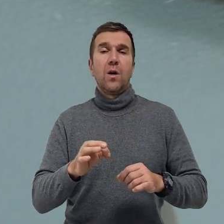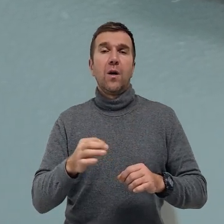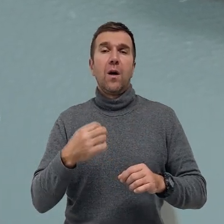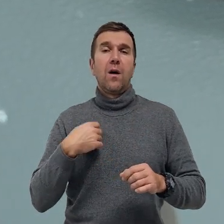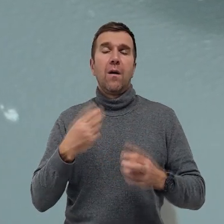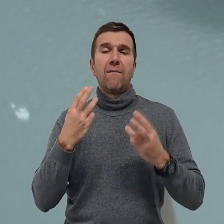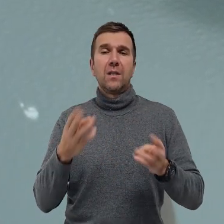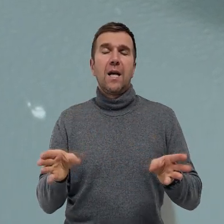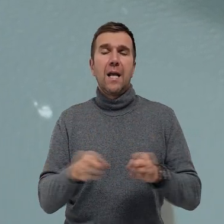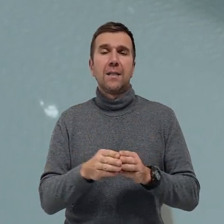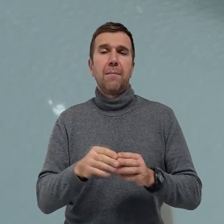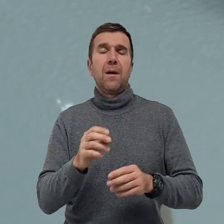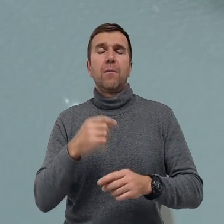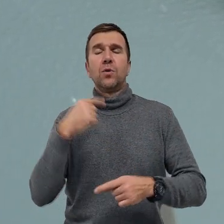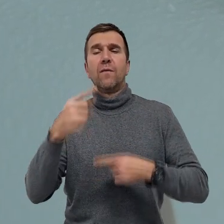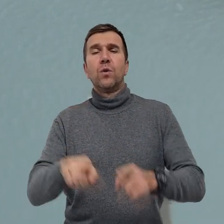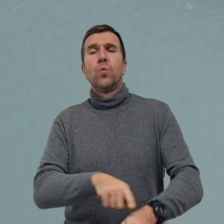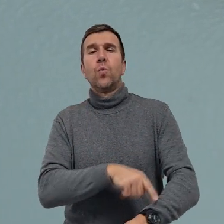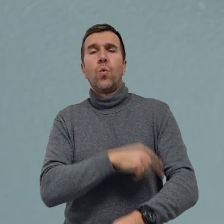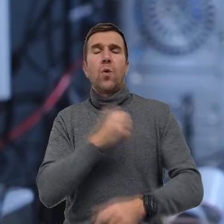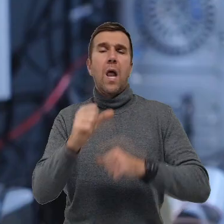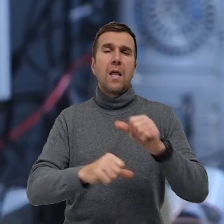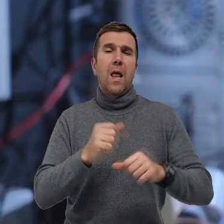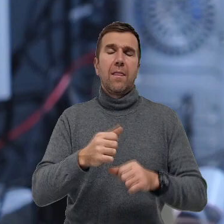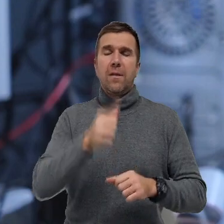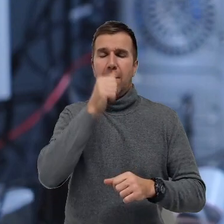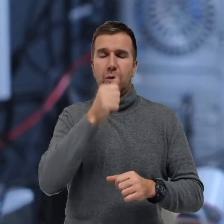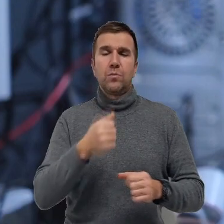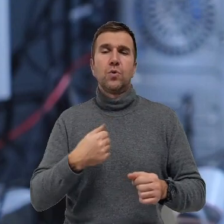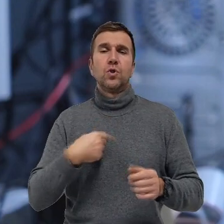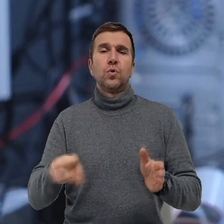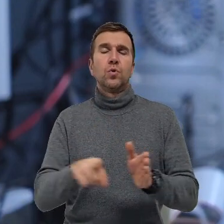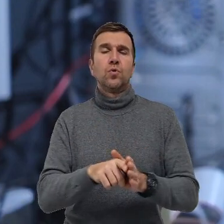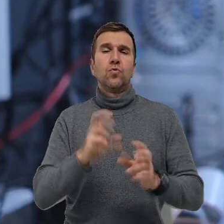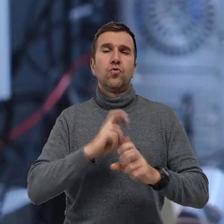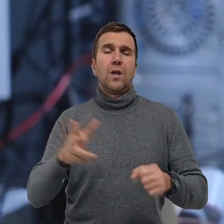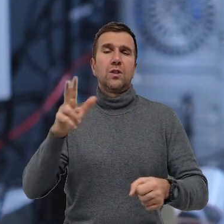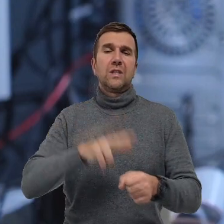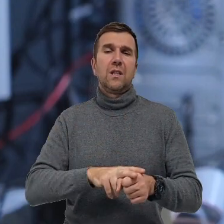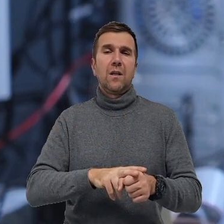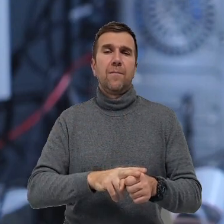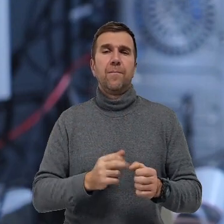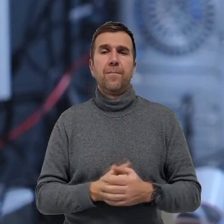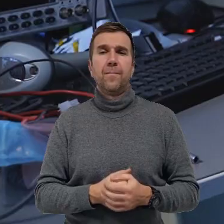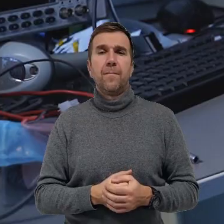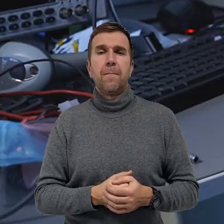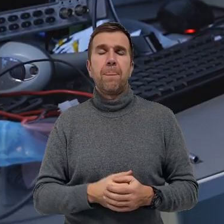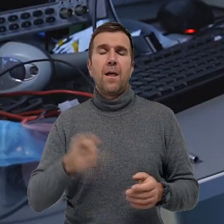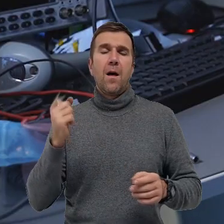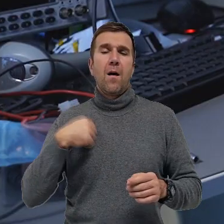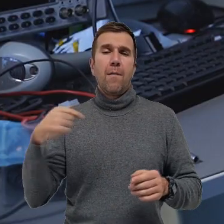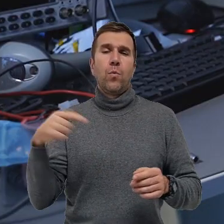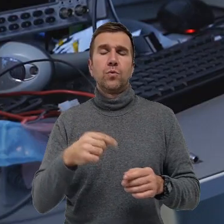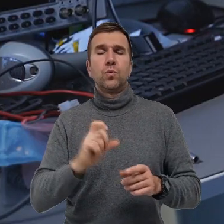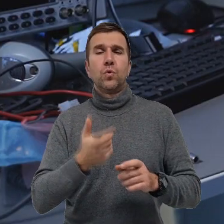na pasjonatach, inżynierach mógłby toczyć się często latami, a ten menedżer jest od tego, żeby czasami przyjść i powiedzieć: słuchajcie,